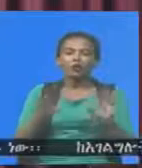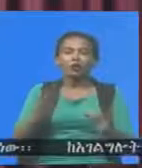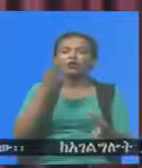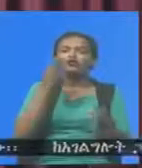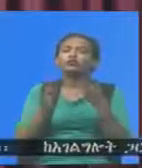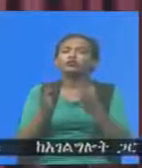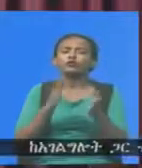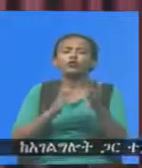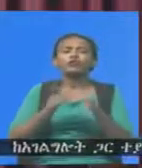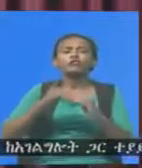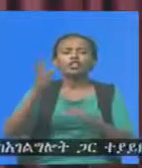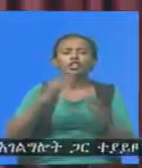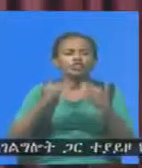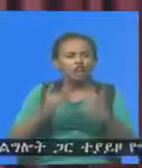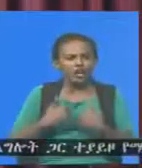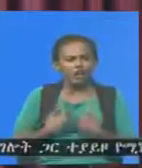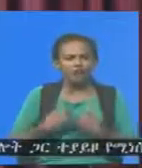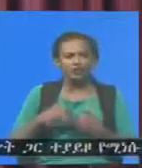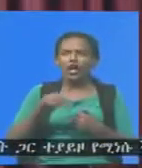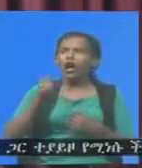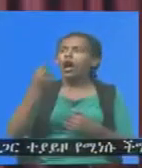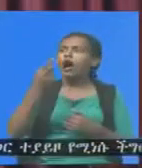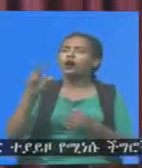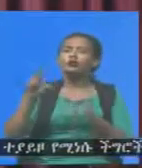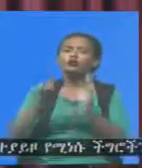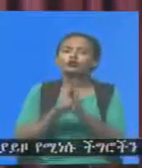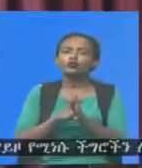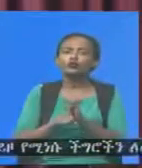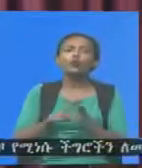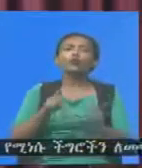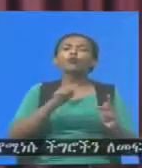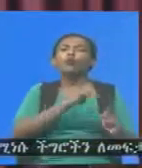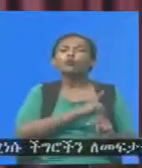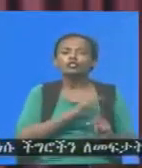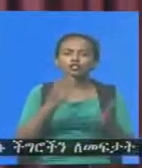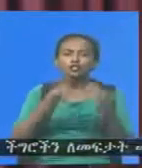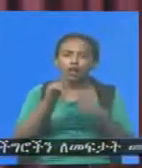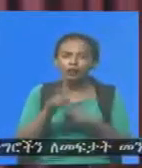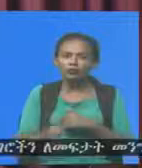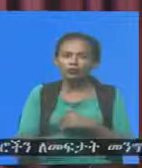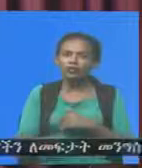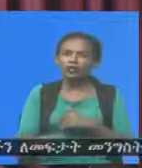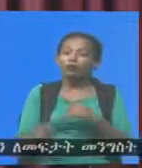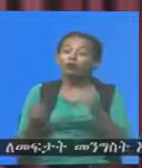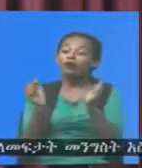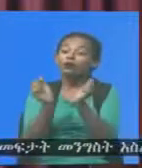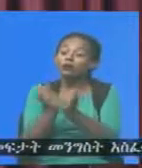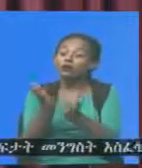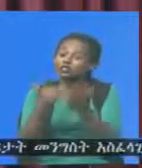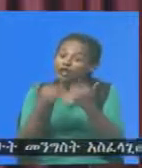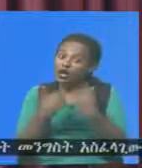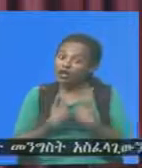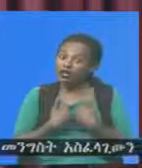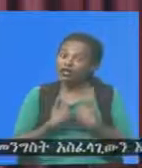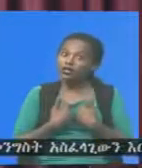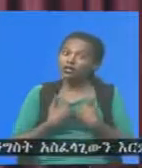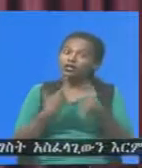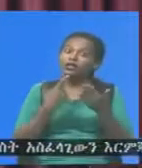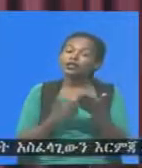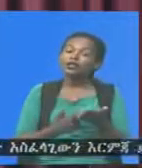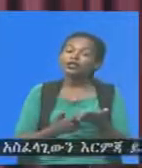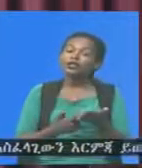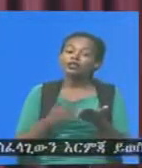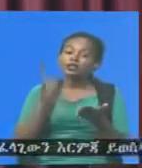ችግር አለበት አቃቢ ህጉ ችግር አለበት ፖሊስ ችግር አለበት ማረሚያ ቤት ችግር አለበት ይሄን